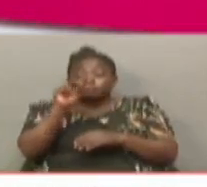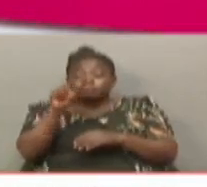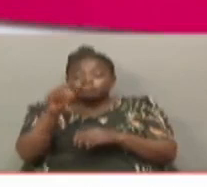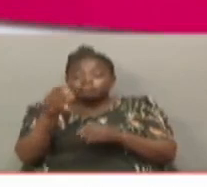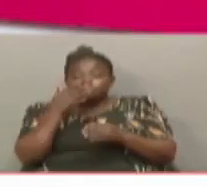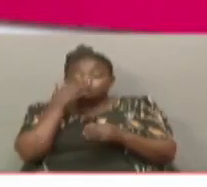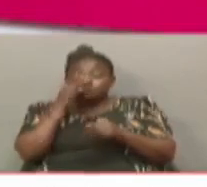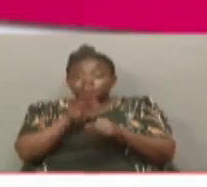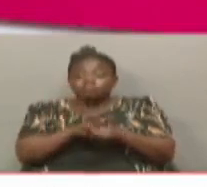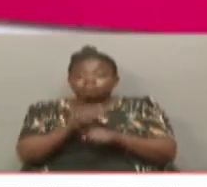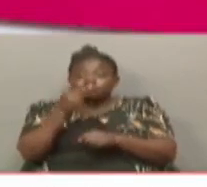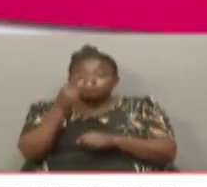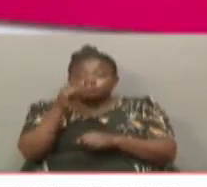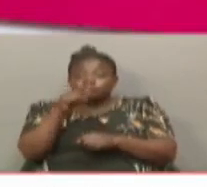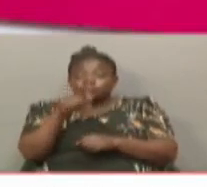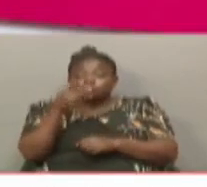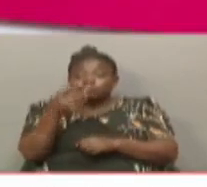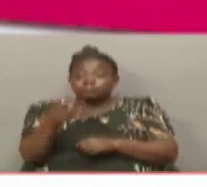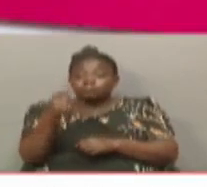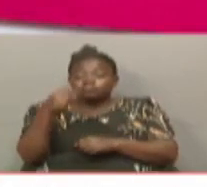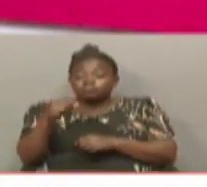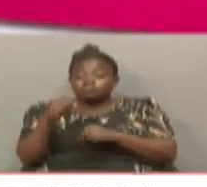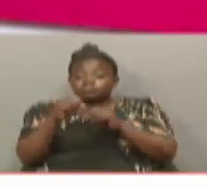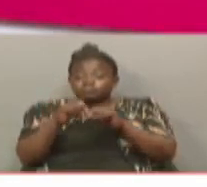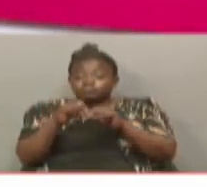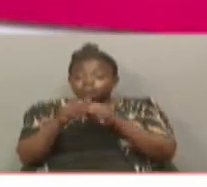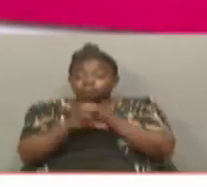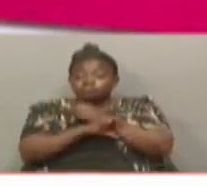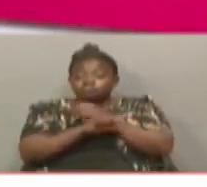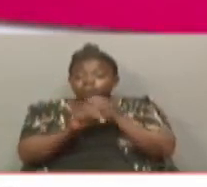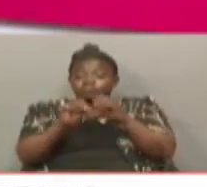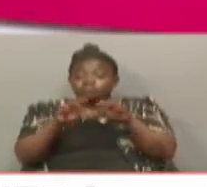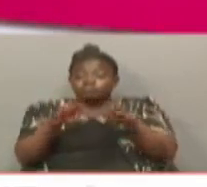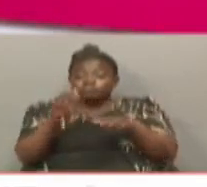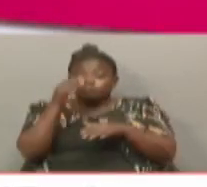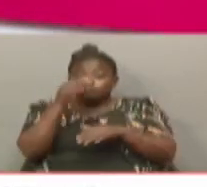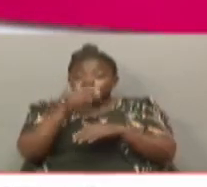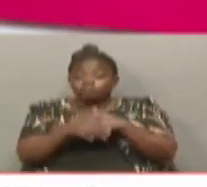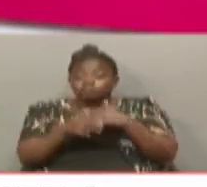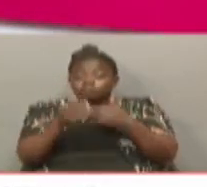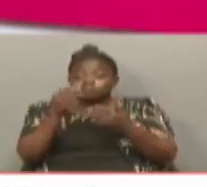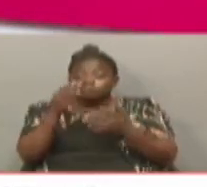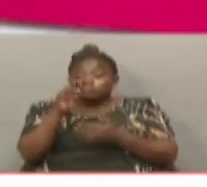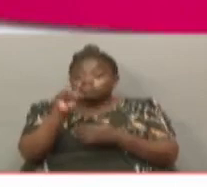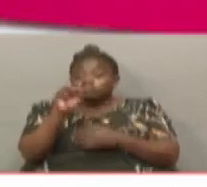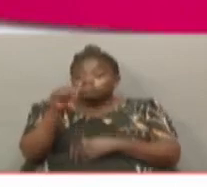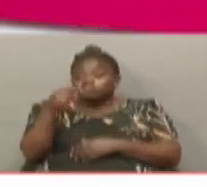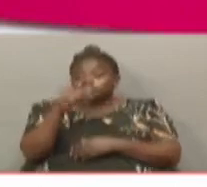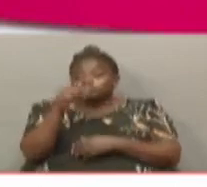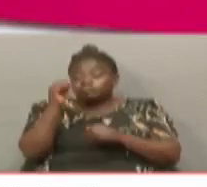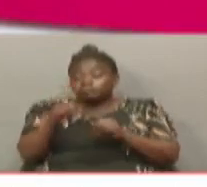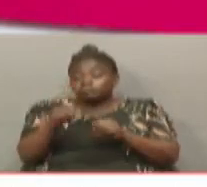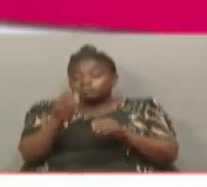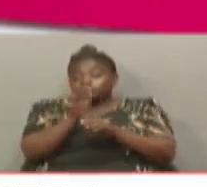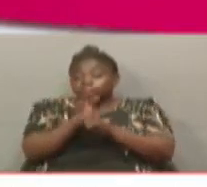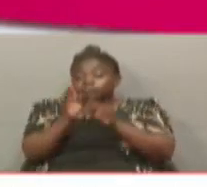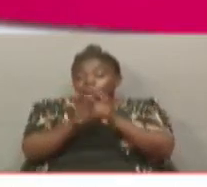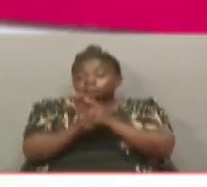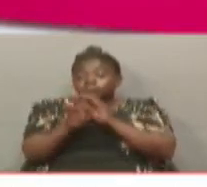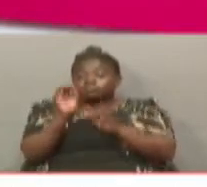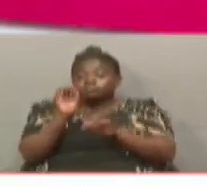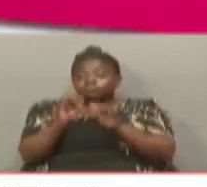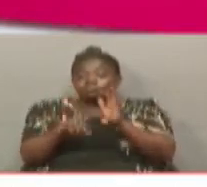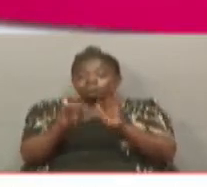bwa ddoola 2.5 okugula ettaka okulinaana emmengo basobole okuteekako ofiisi zaabwe. Ensisinkano